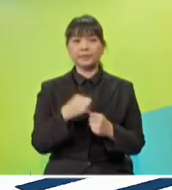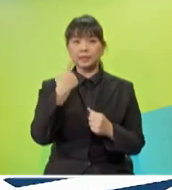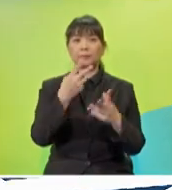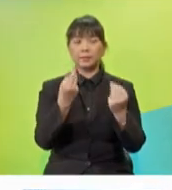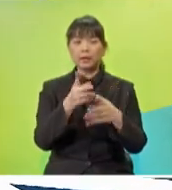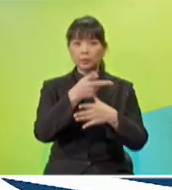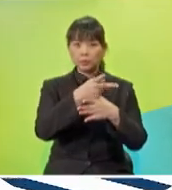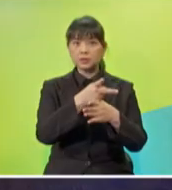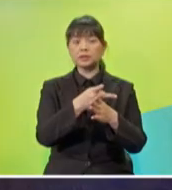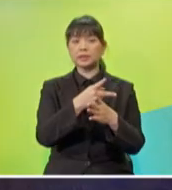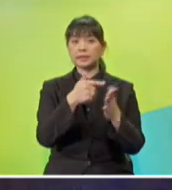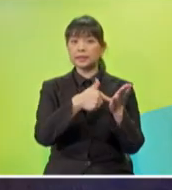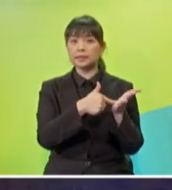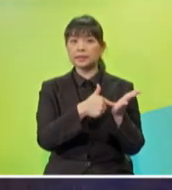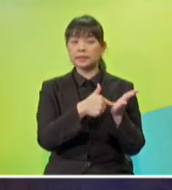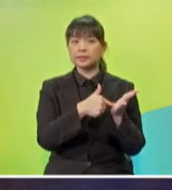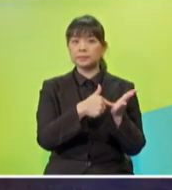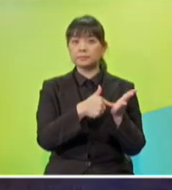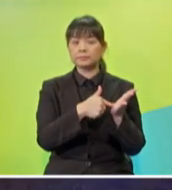lagi oke